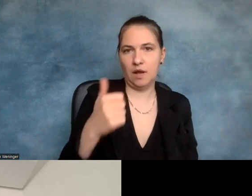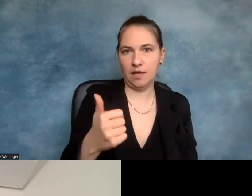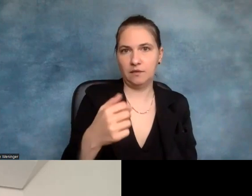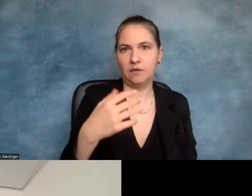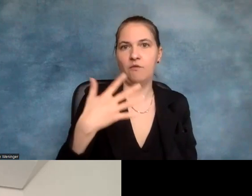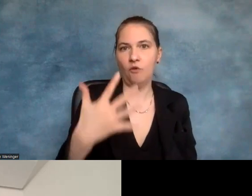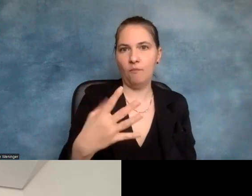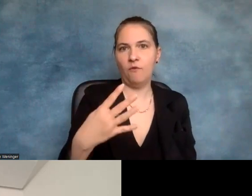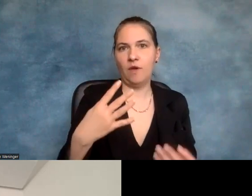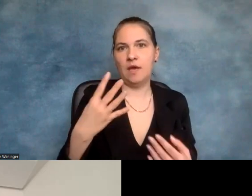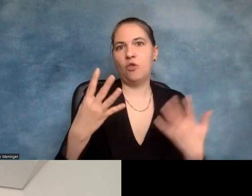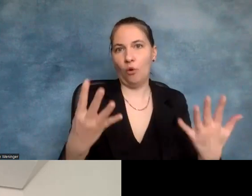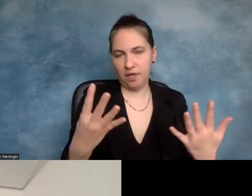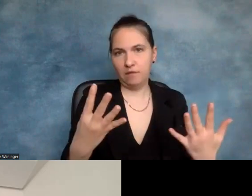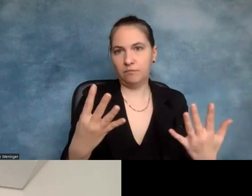301549.